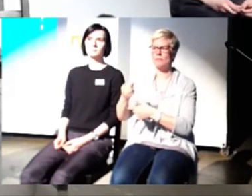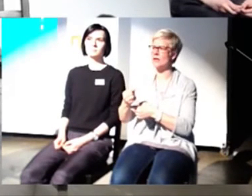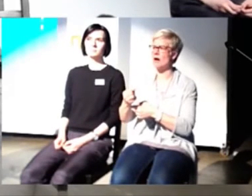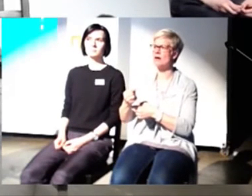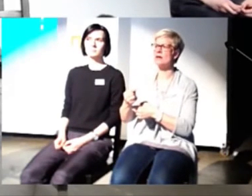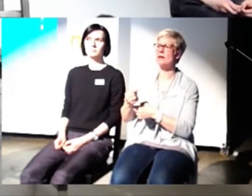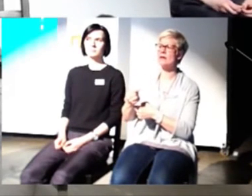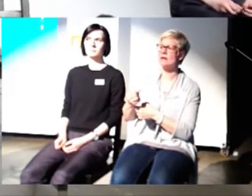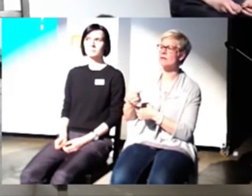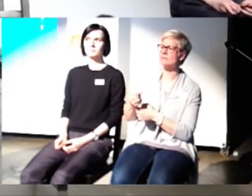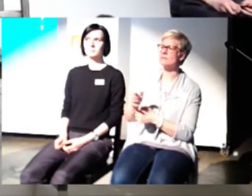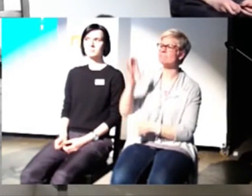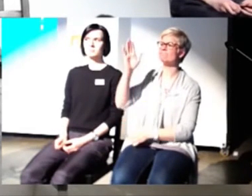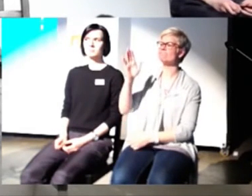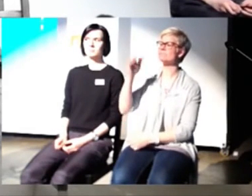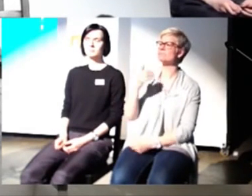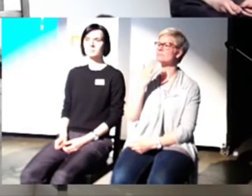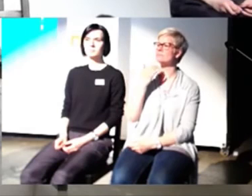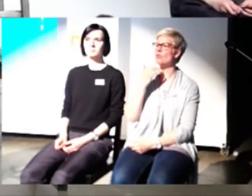Nostakaapas hanskaa ylös tai sitten mä